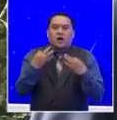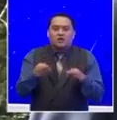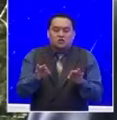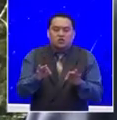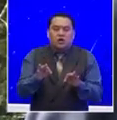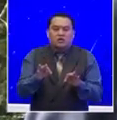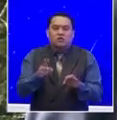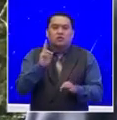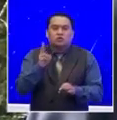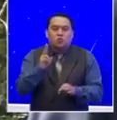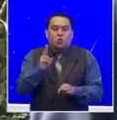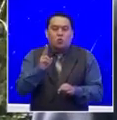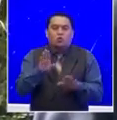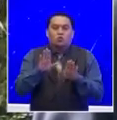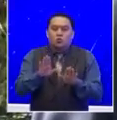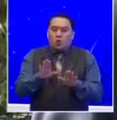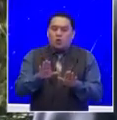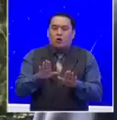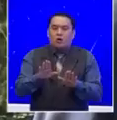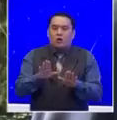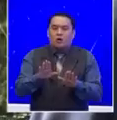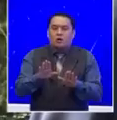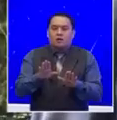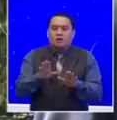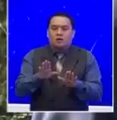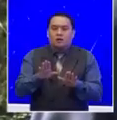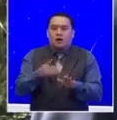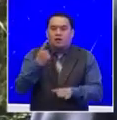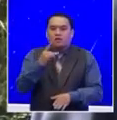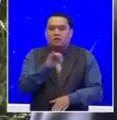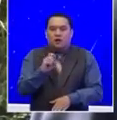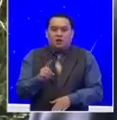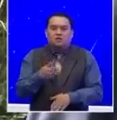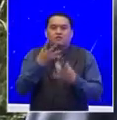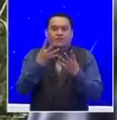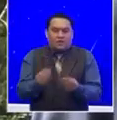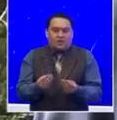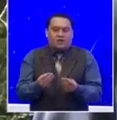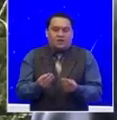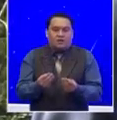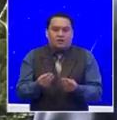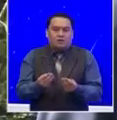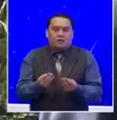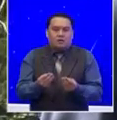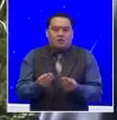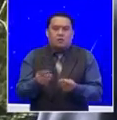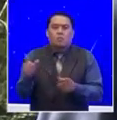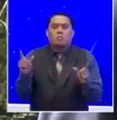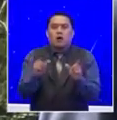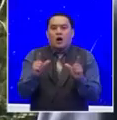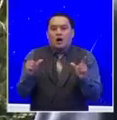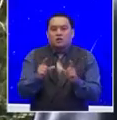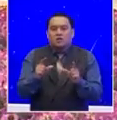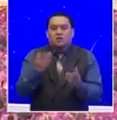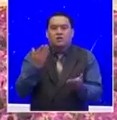разрешается находиться только при один раз в день при походе в магазин либо